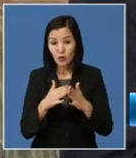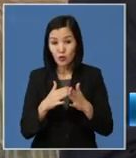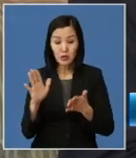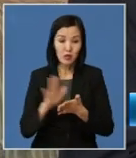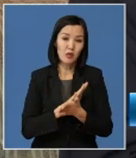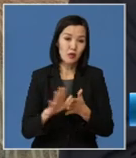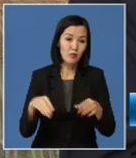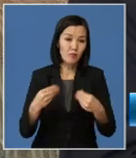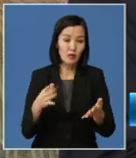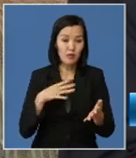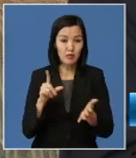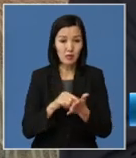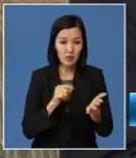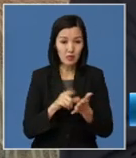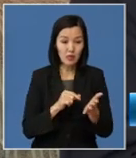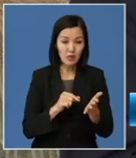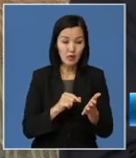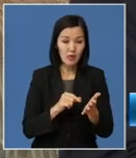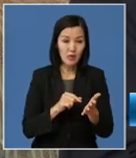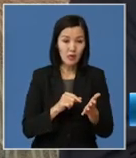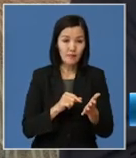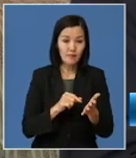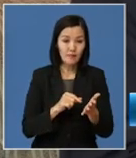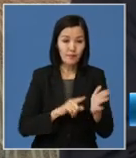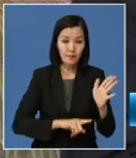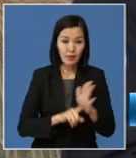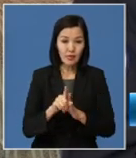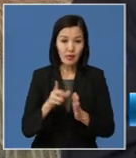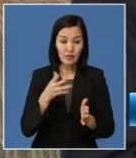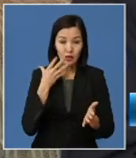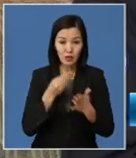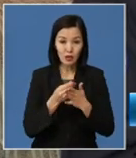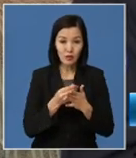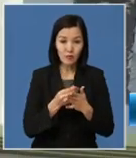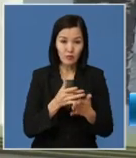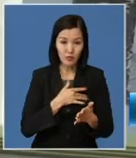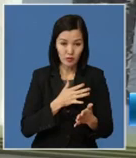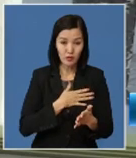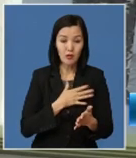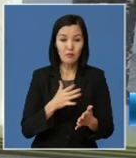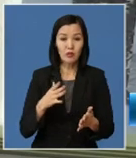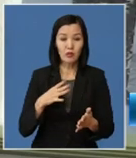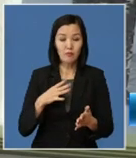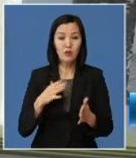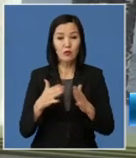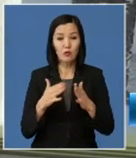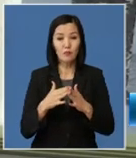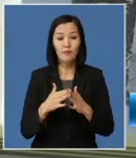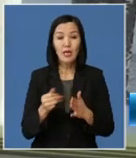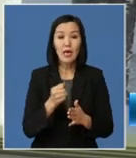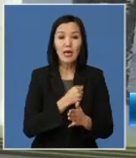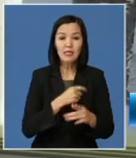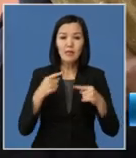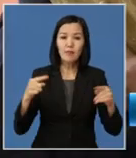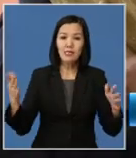берді. Зейнетке шыққанда мен оны жаңағы жекешелендіріп, қазір өзімнің жеке үйім болып есептеледі осы үй. Жалпы әскери ардагерлерге тиесілі өзге